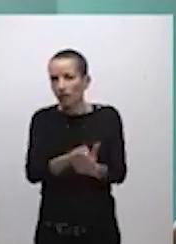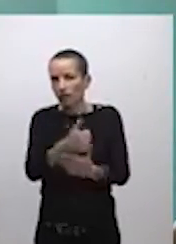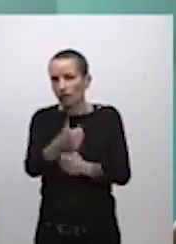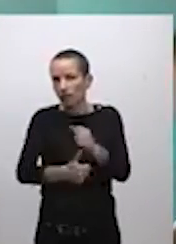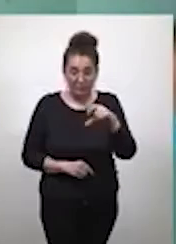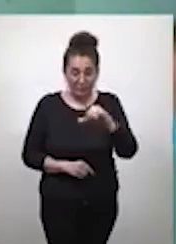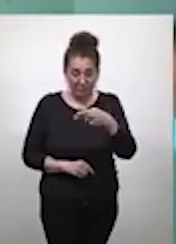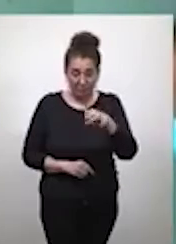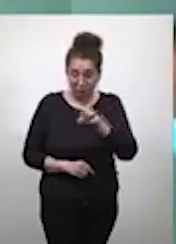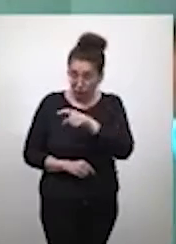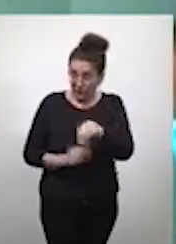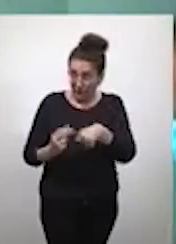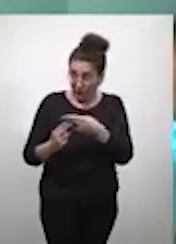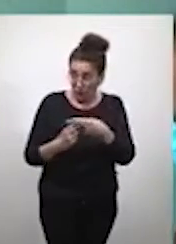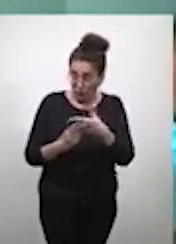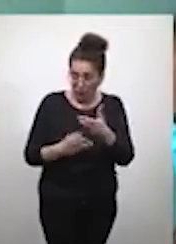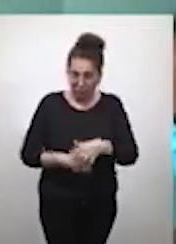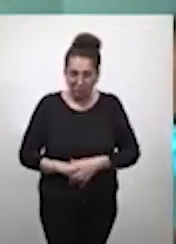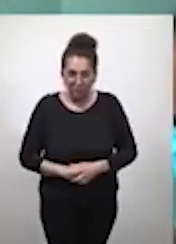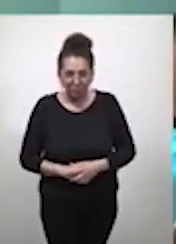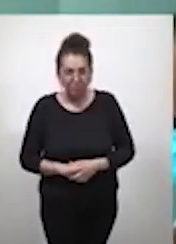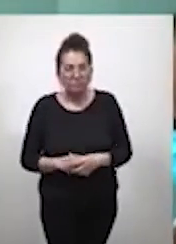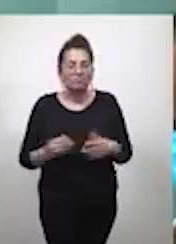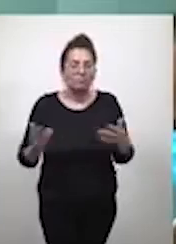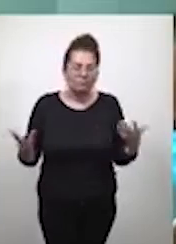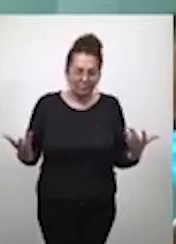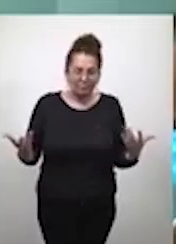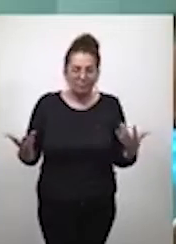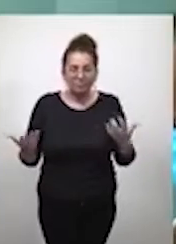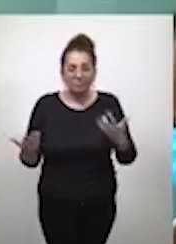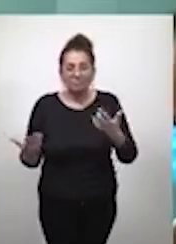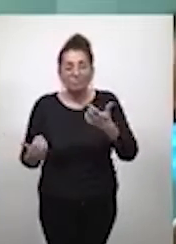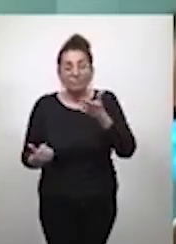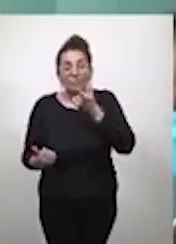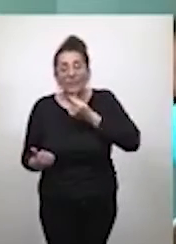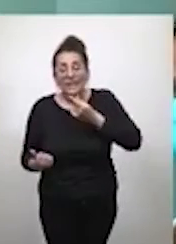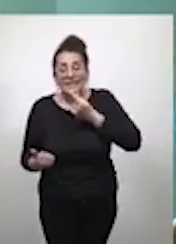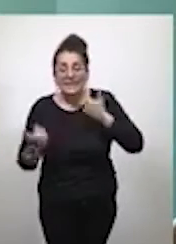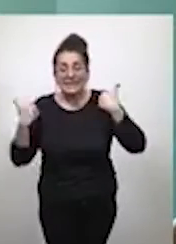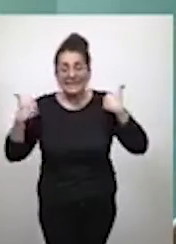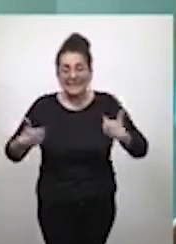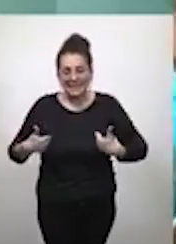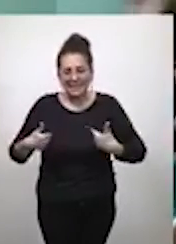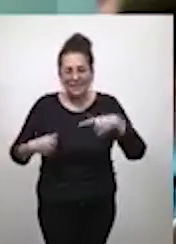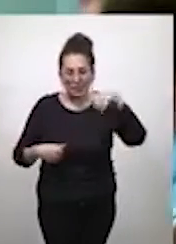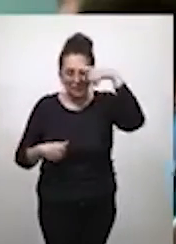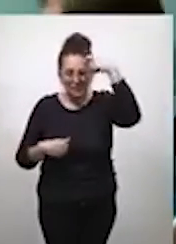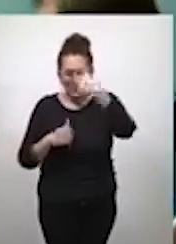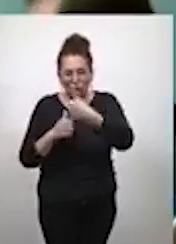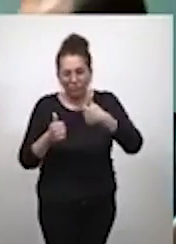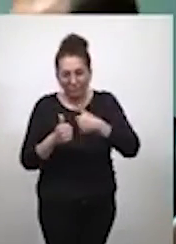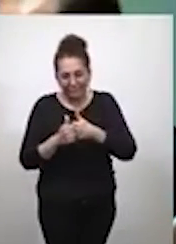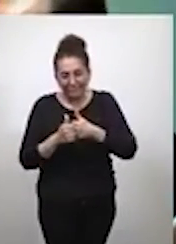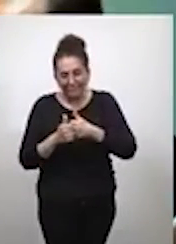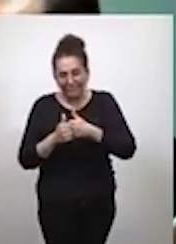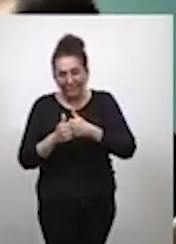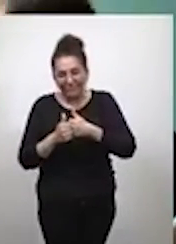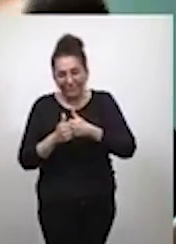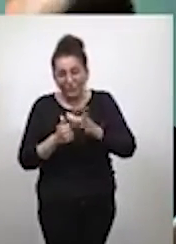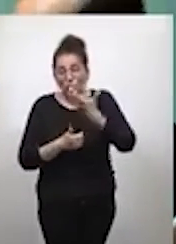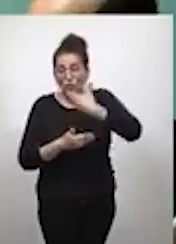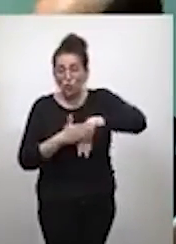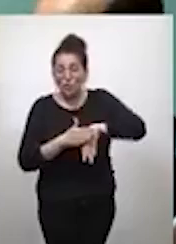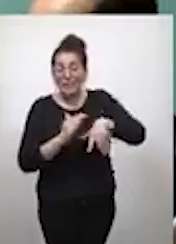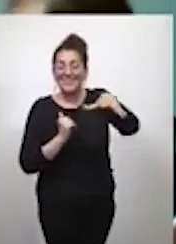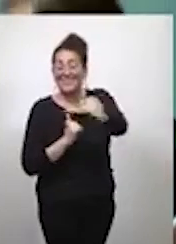prochaine. Ce qui facilite la tâche, c'est que je suis la vice-présidente en charge du climat à la métropole. Donc